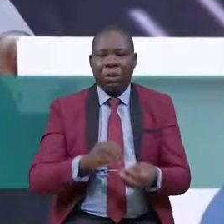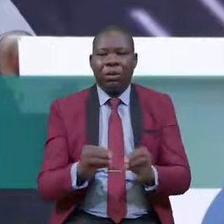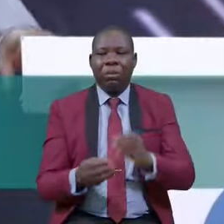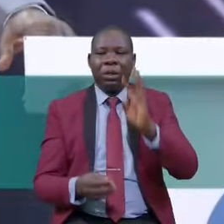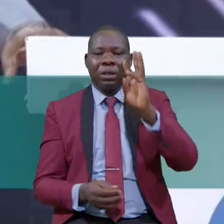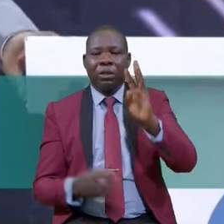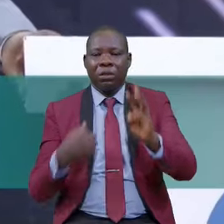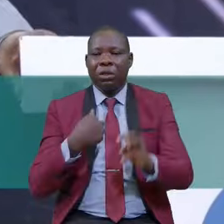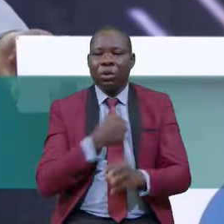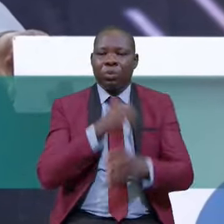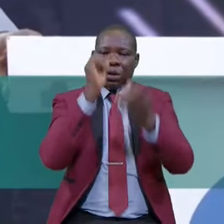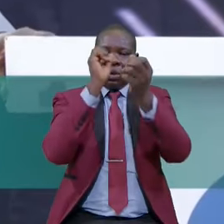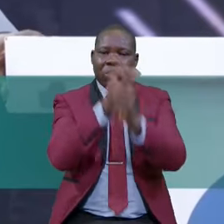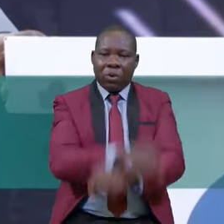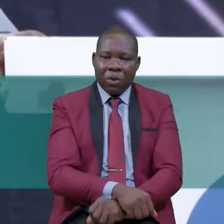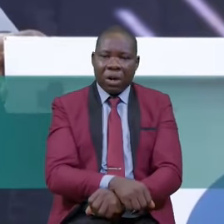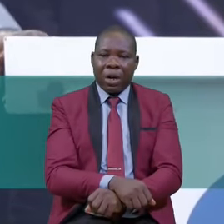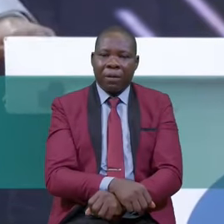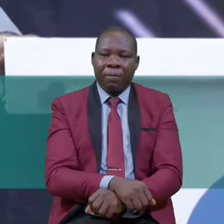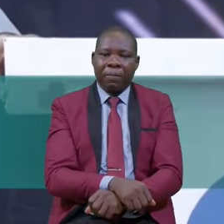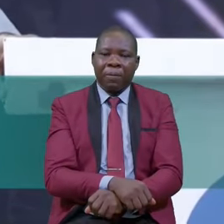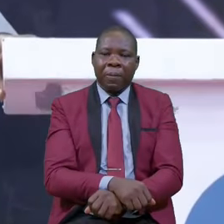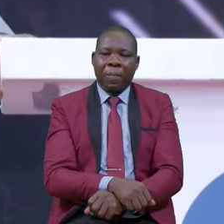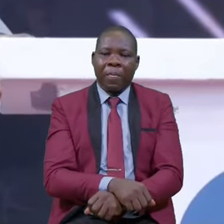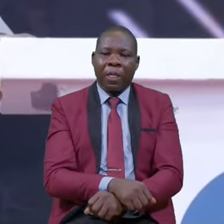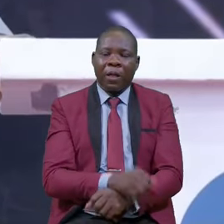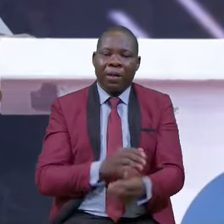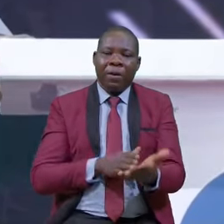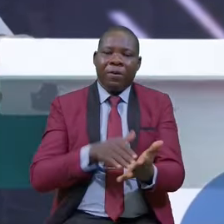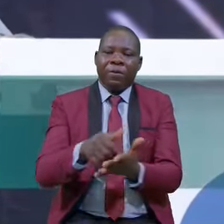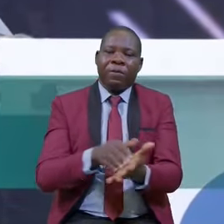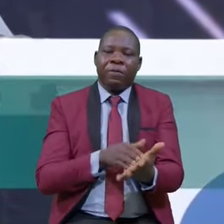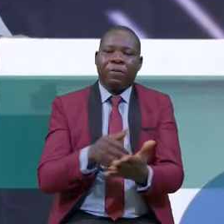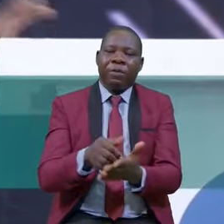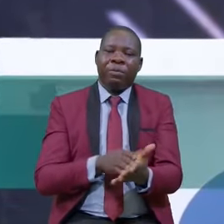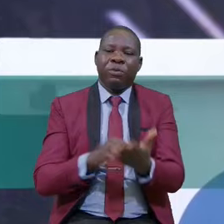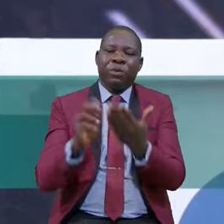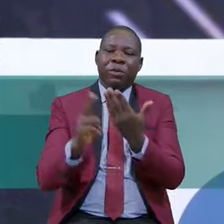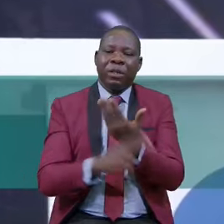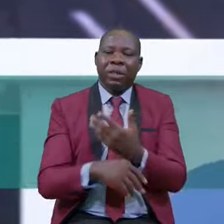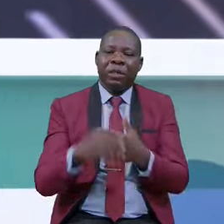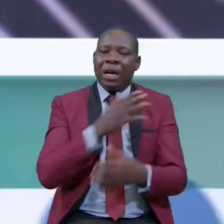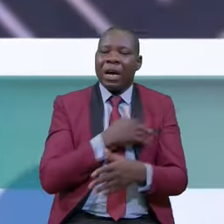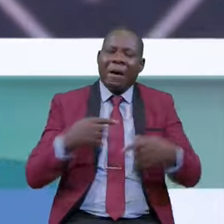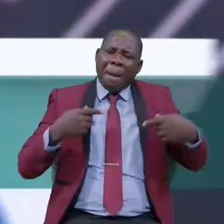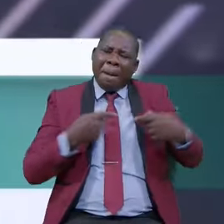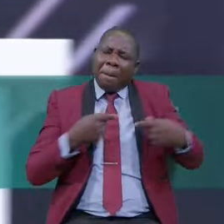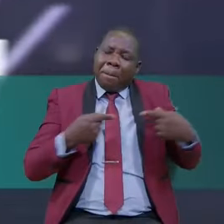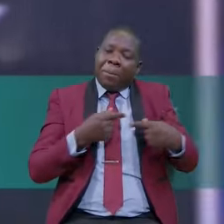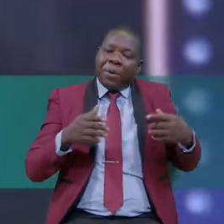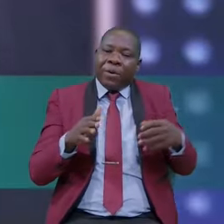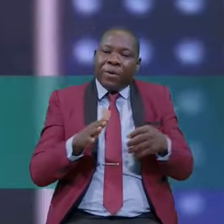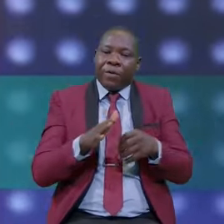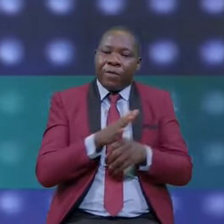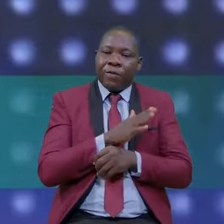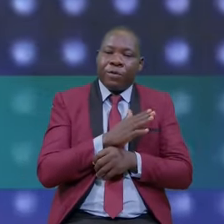Sixièmement, nous allons vaincre la faiblesse et la déchéance douloureuse. When you are feeble, quand vous êtes